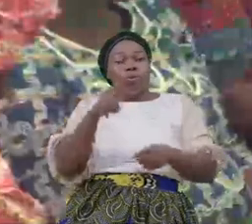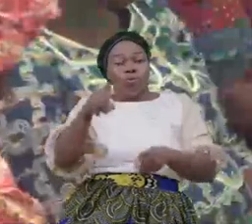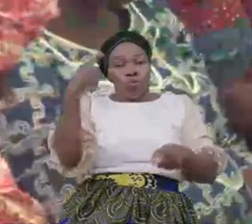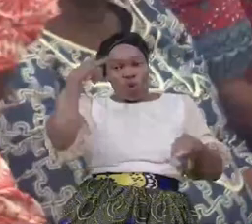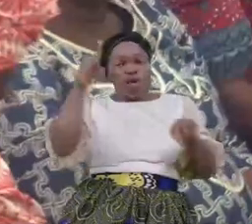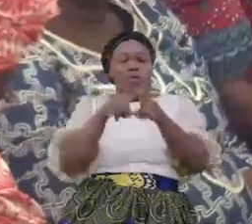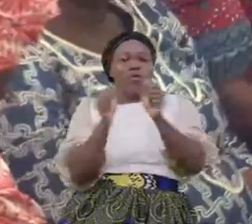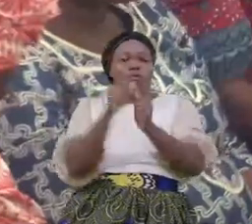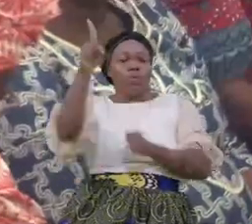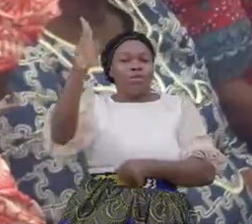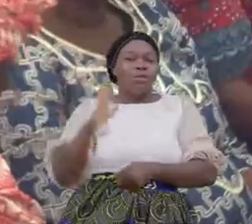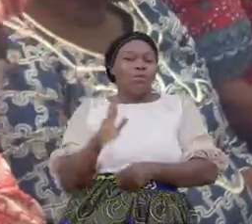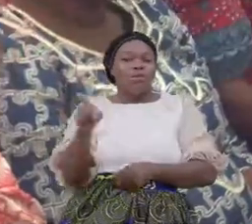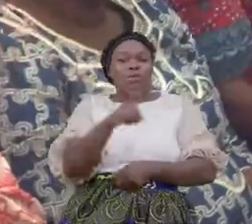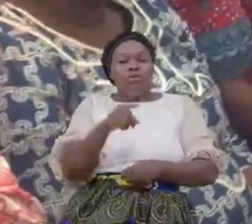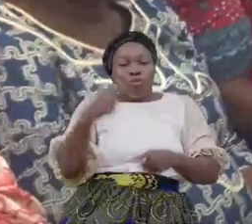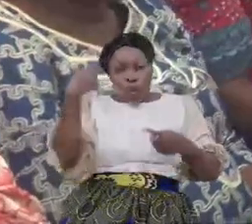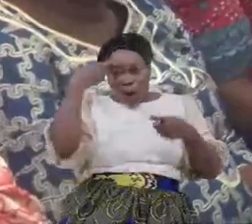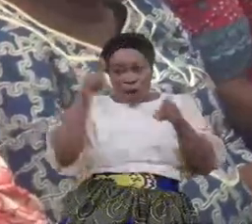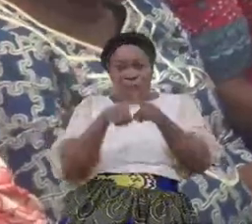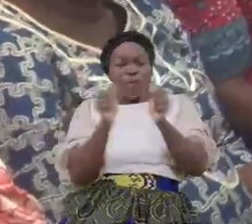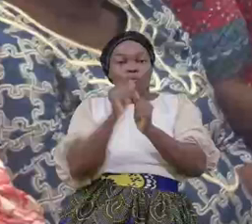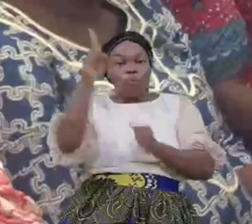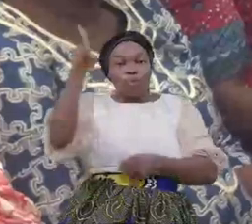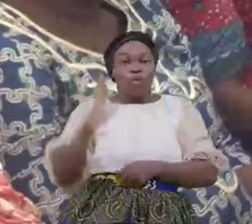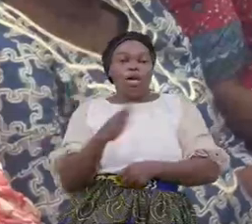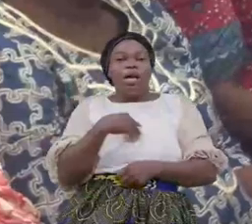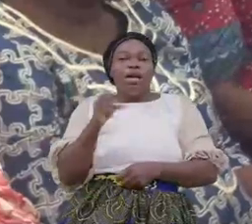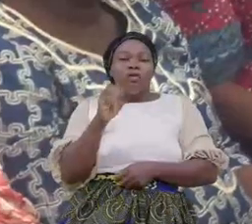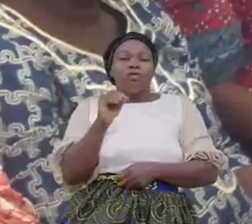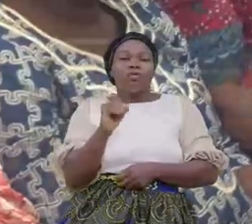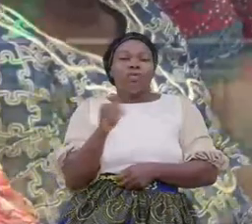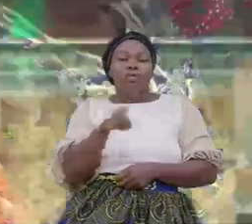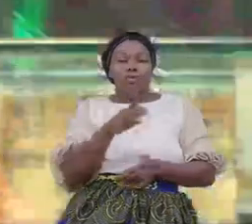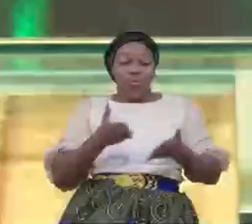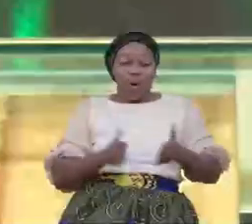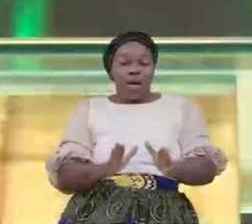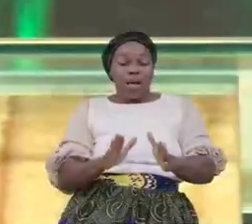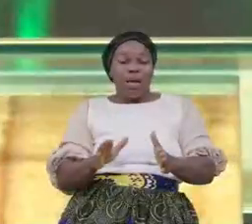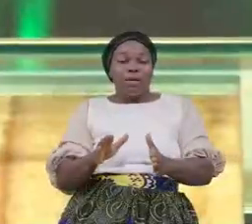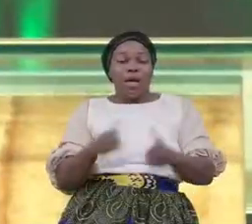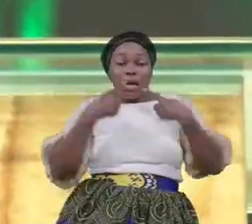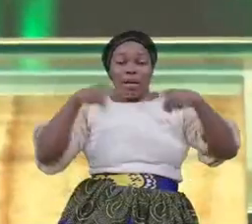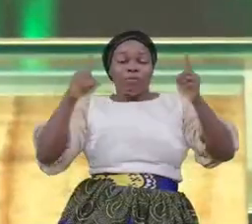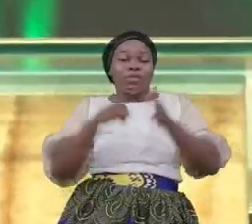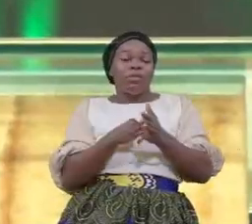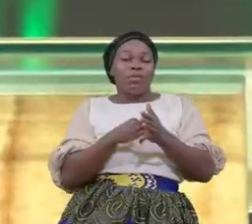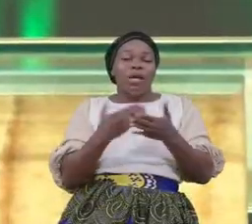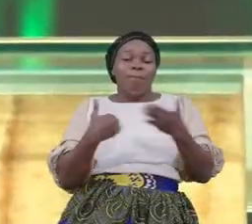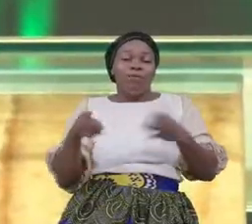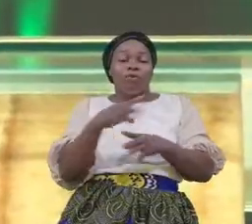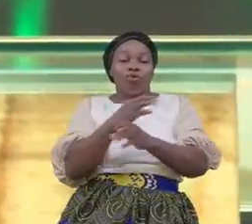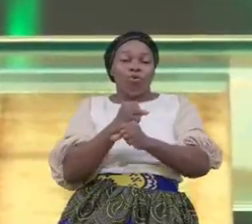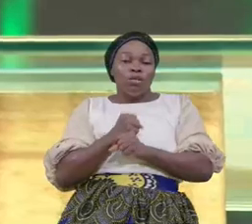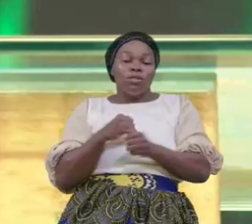Dieu. Vous allez vous mettre en accord avec Dieu. Donc, vous l'annoncez avant de le réaliser.